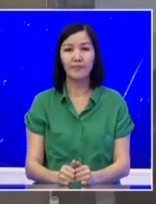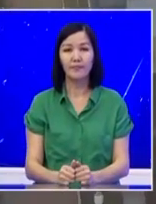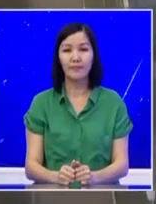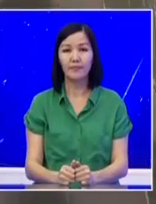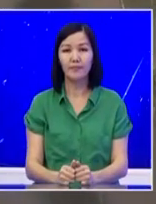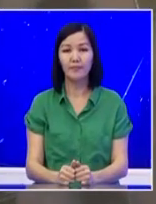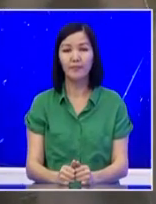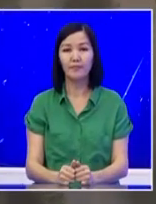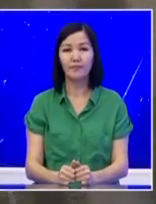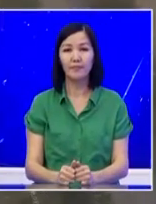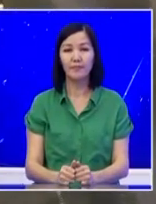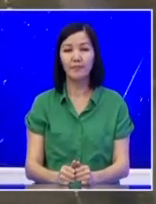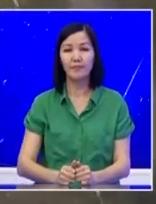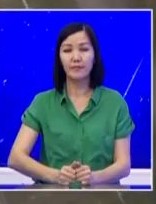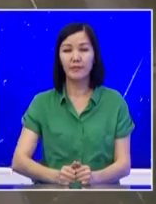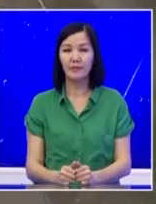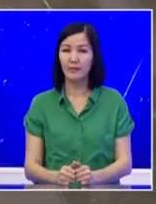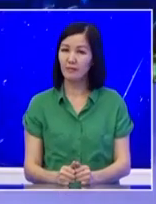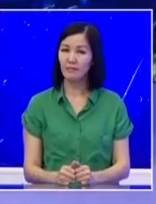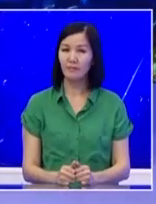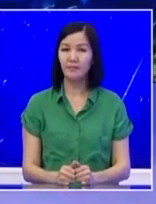Ғабит Қабдырахман, Жетісу арнасы.